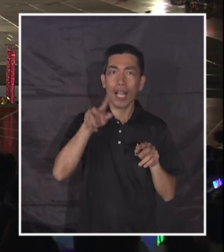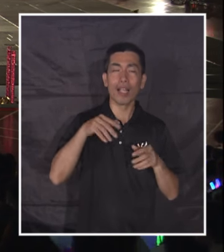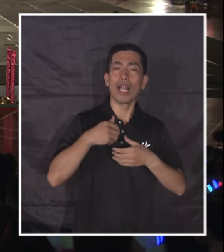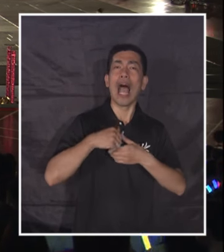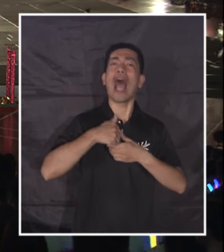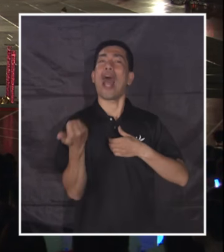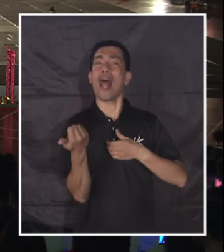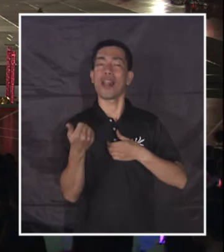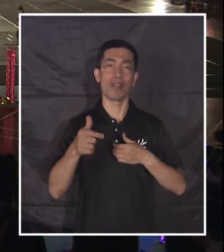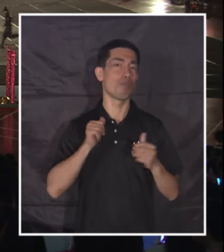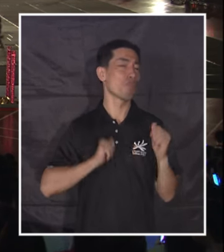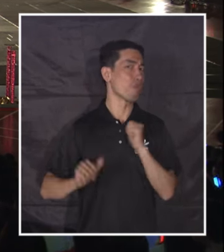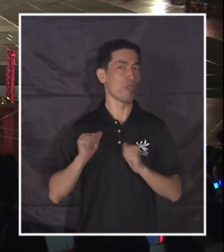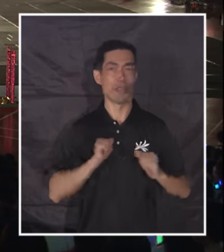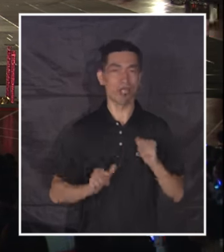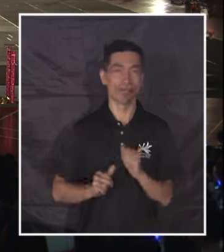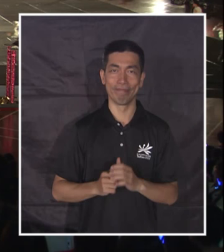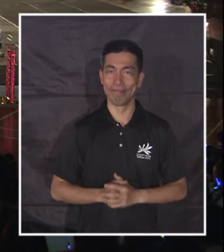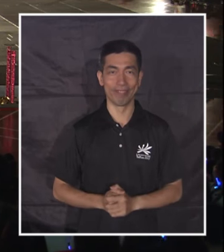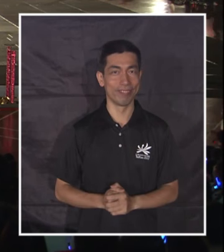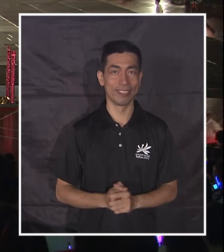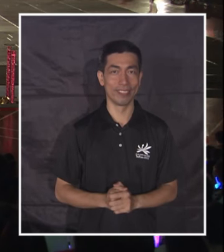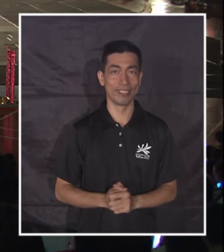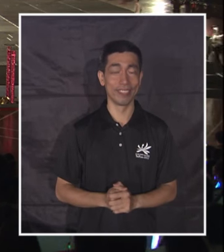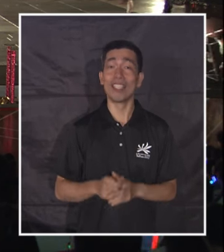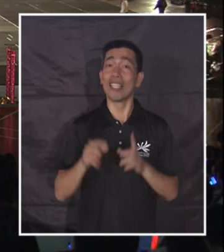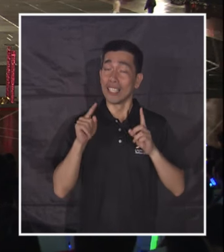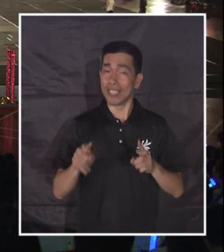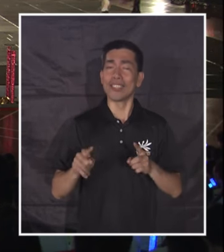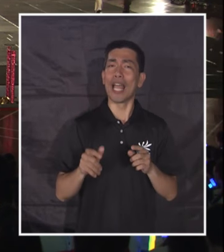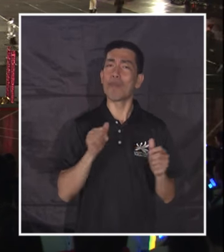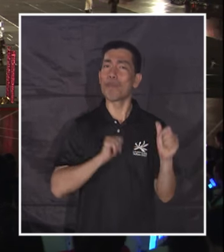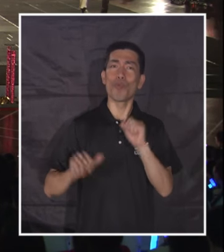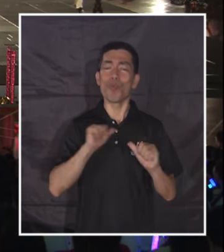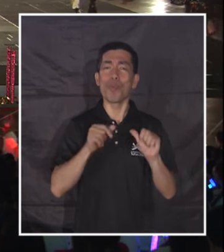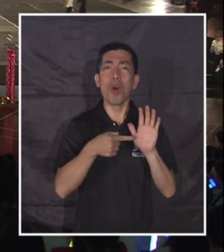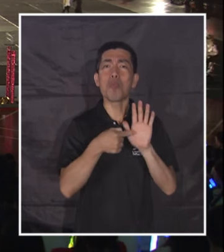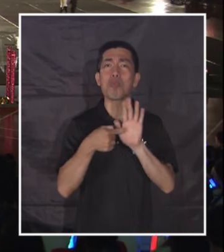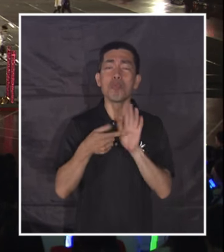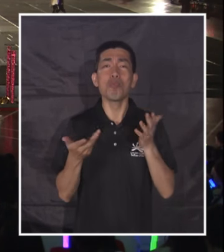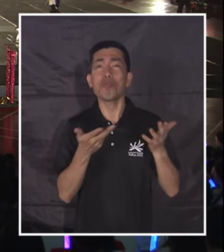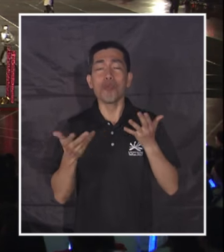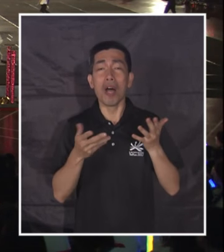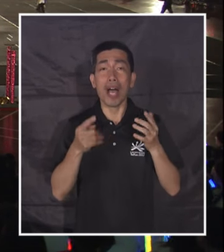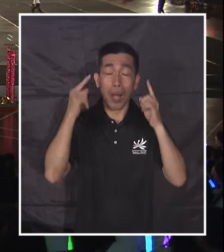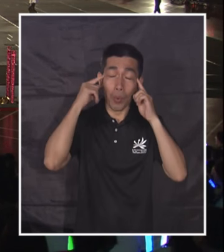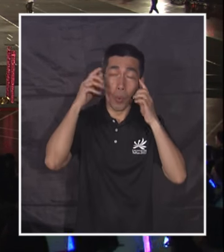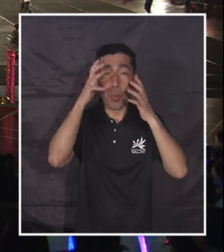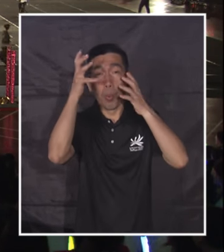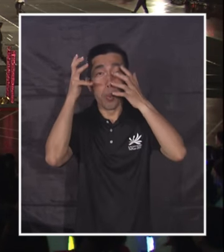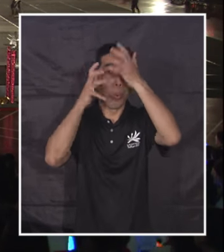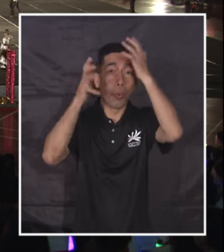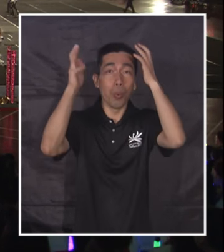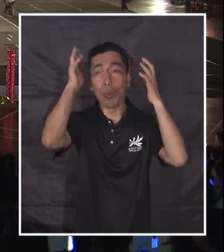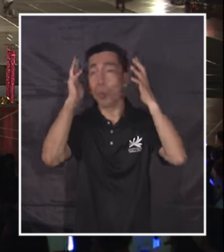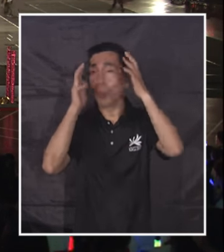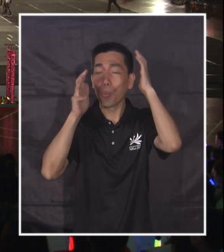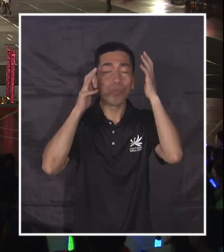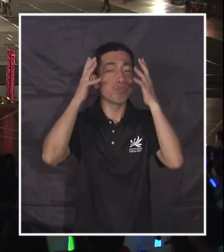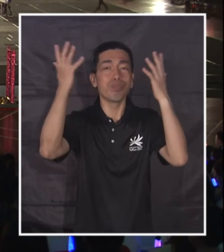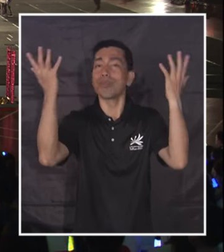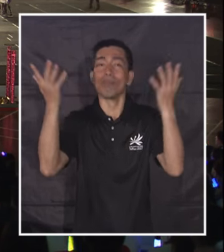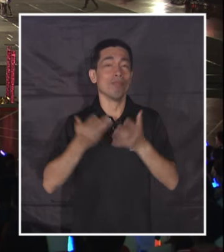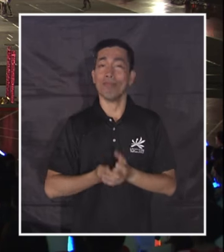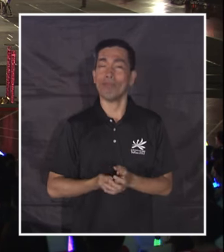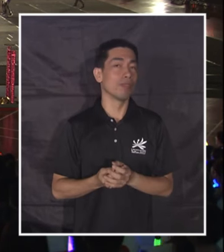成立的表演团体，天马行空的表演方式以及视觉飨宴是他们即将带给今晚的